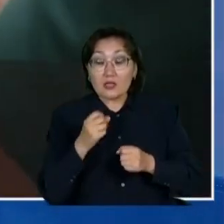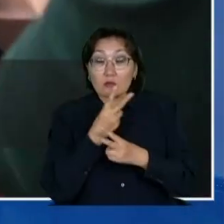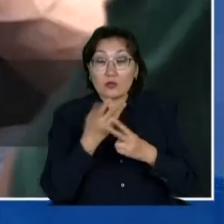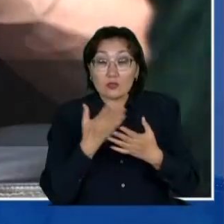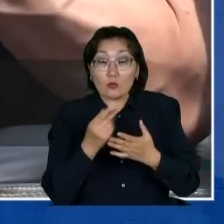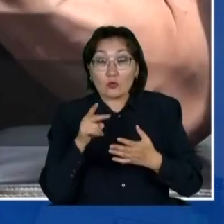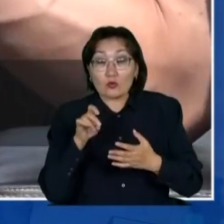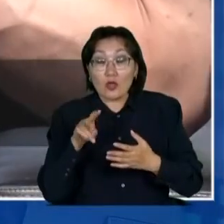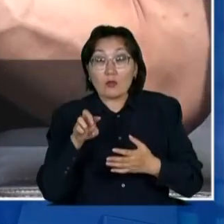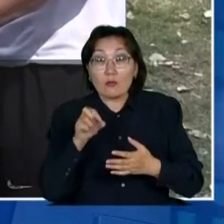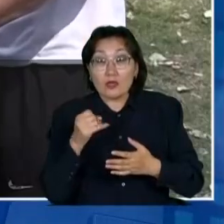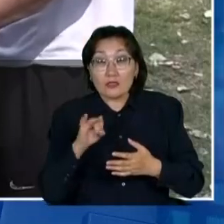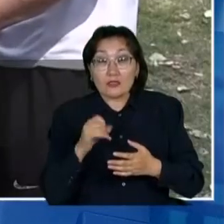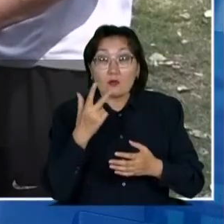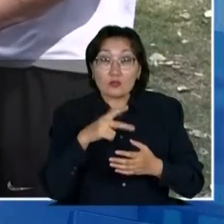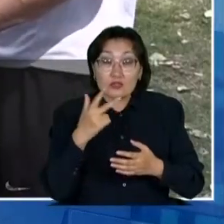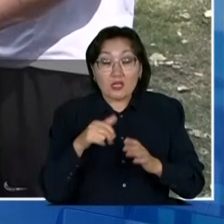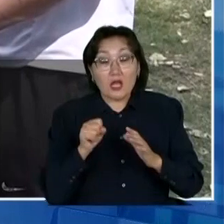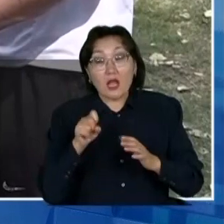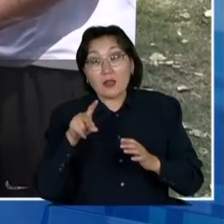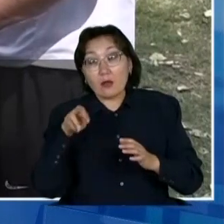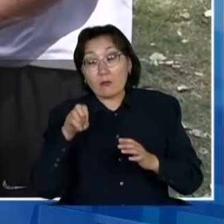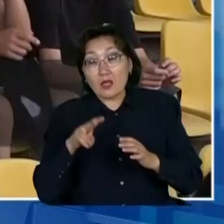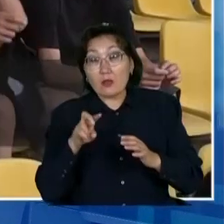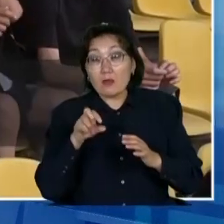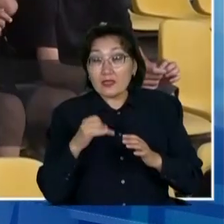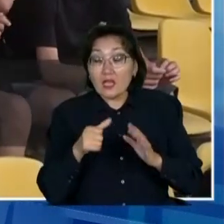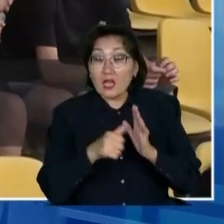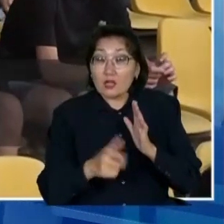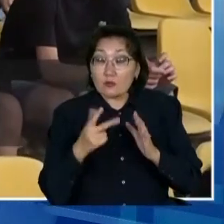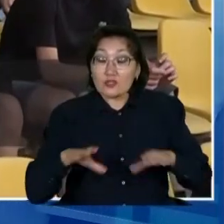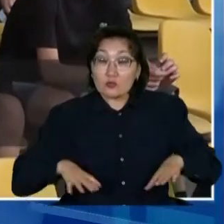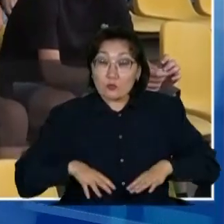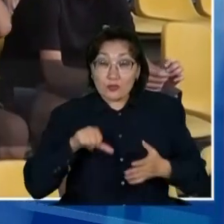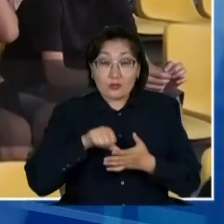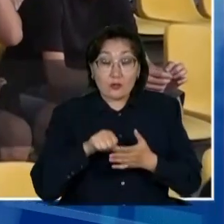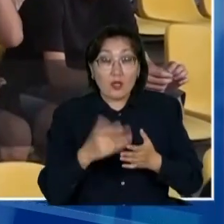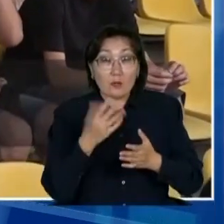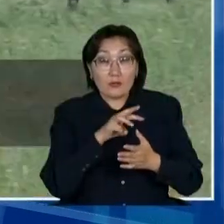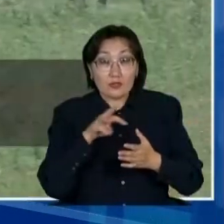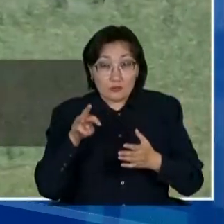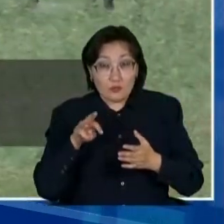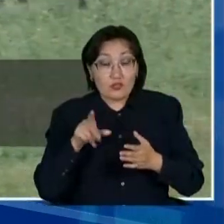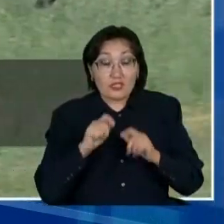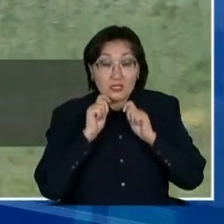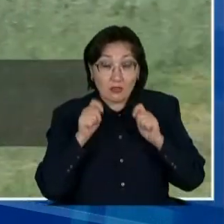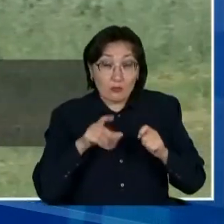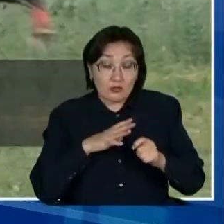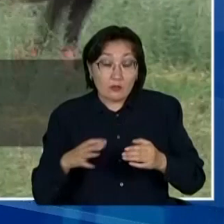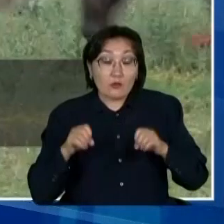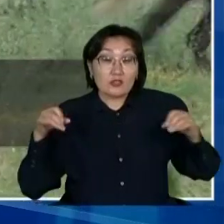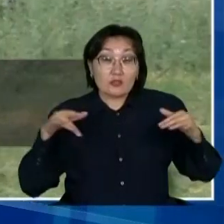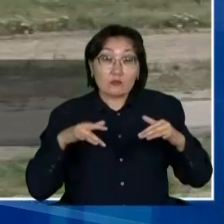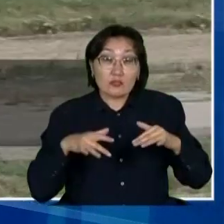құнан бәйгеге 33, аламан бәйгеге 63 тұлпар қатысқан, ал екі жарыстың жүлде қоры 5 миллион теңгеге жуықтапты. Бұдан бөлек жиналған